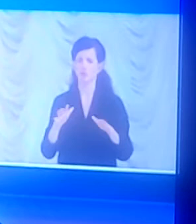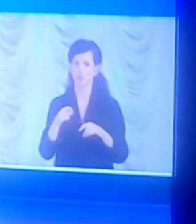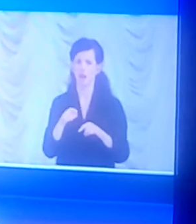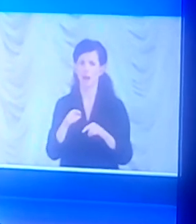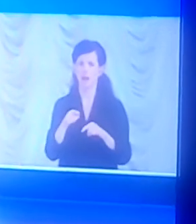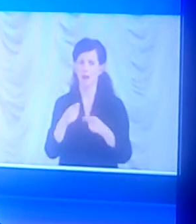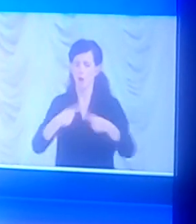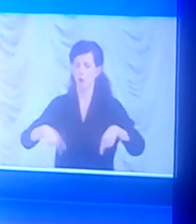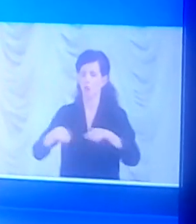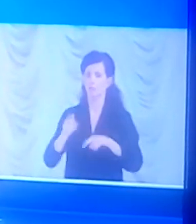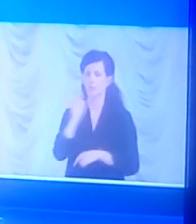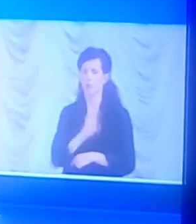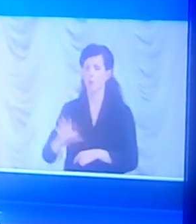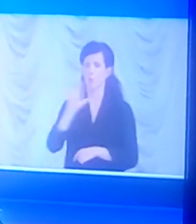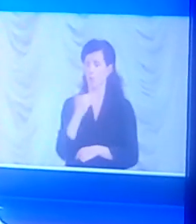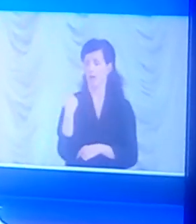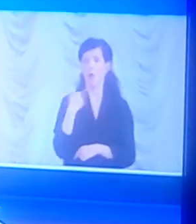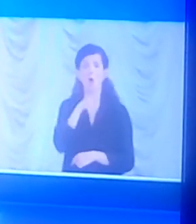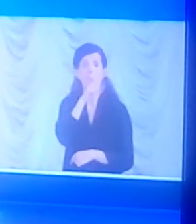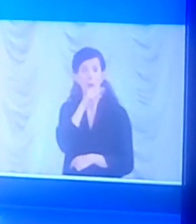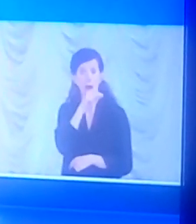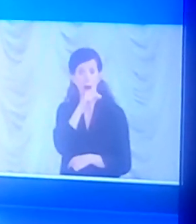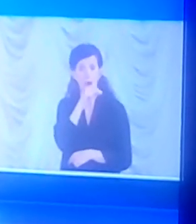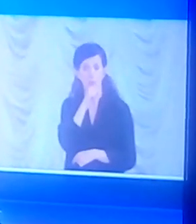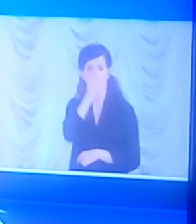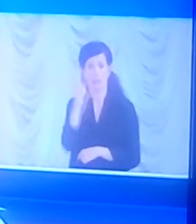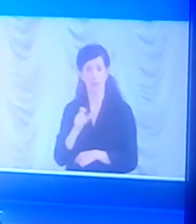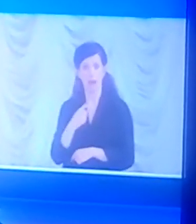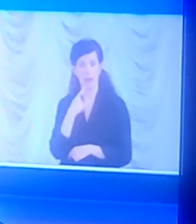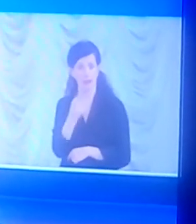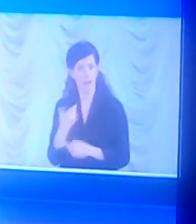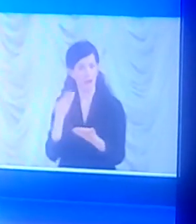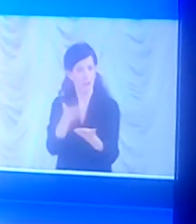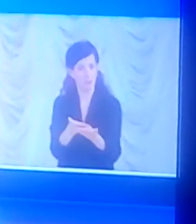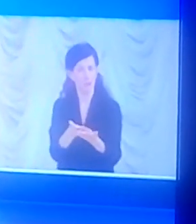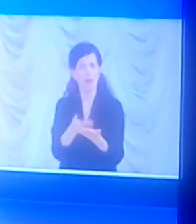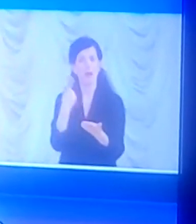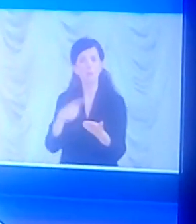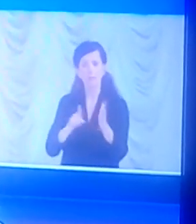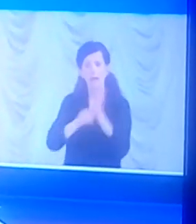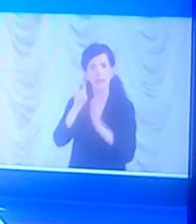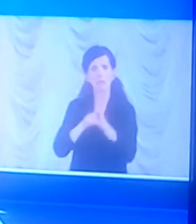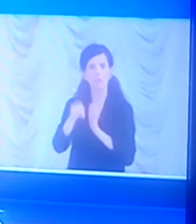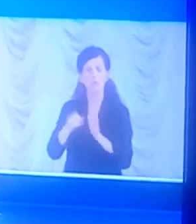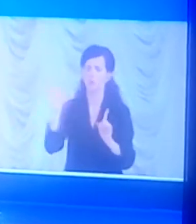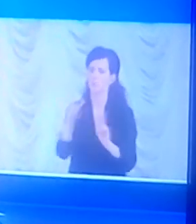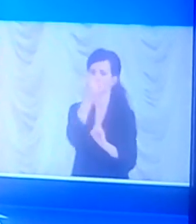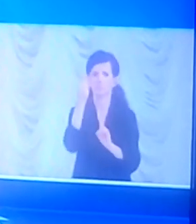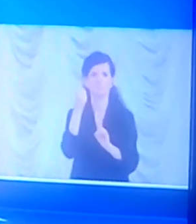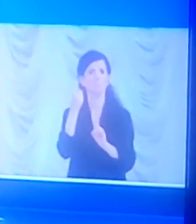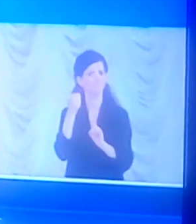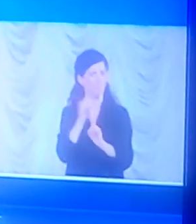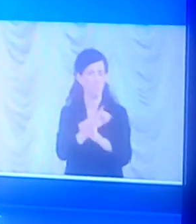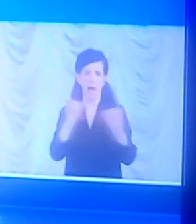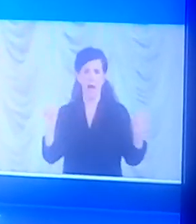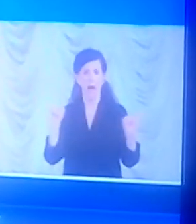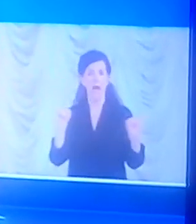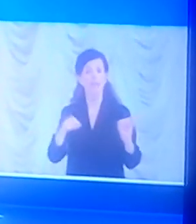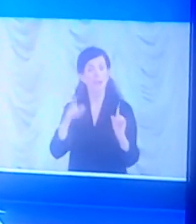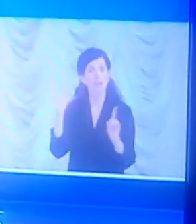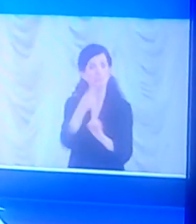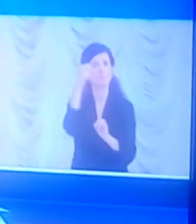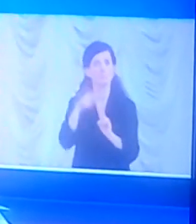nel corso dello scorso Consiglio europeo di marzo, non avremmo mai ottenuto questo risultato, un risultato storico, fondamentale,